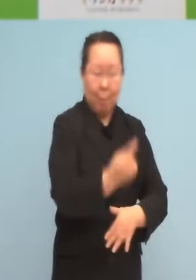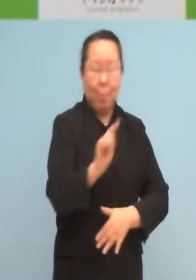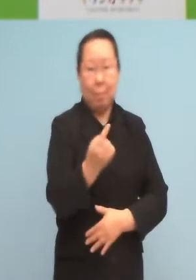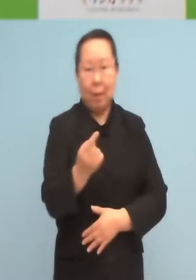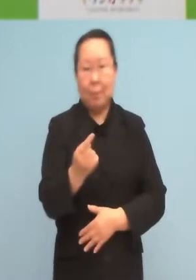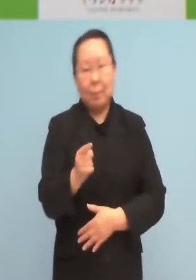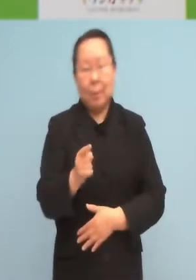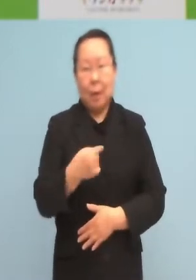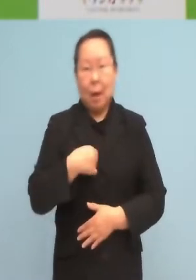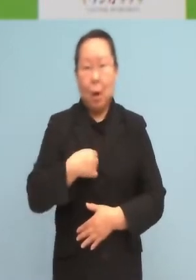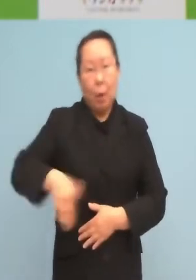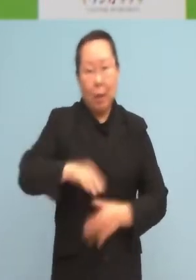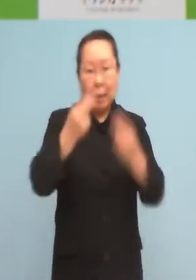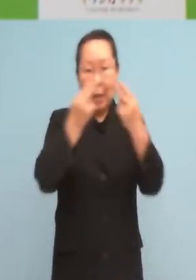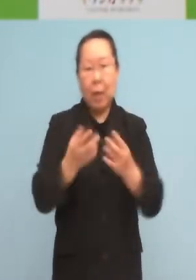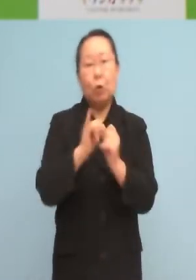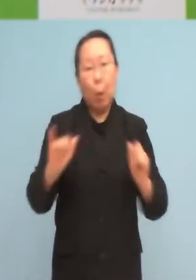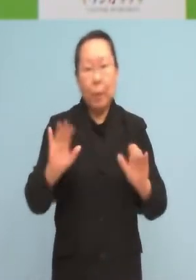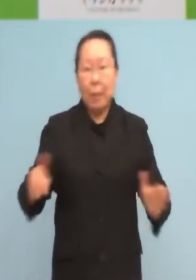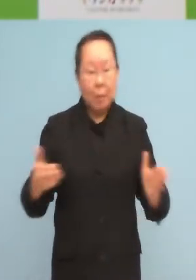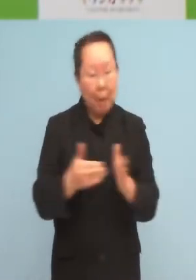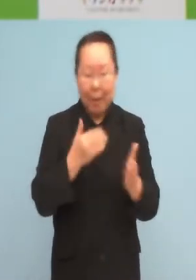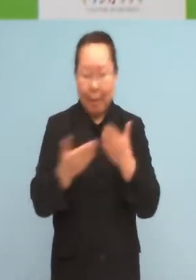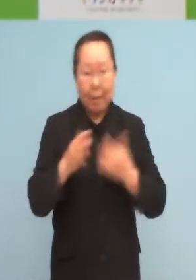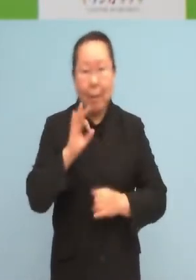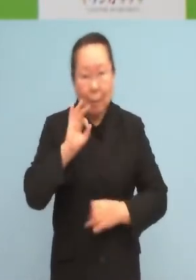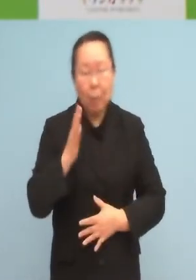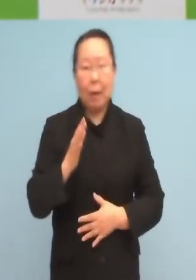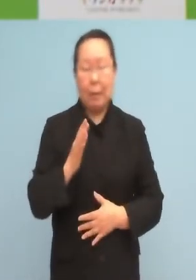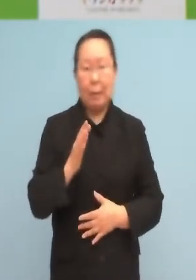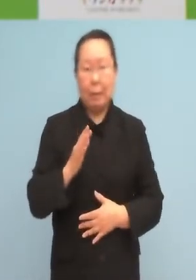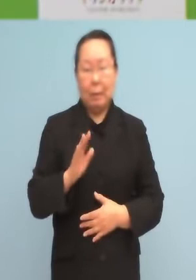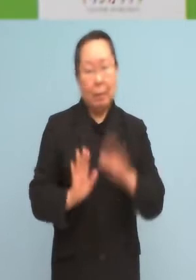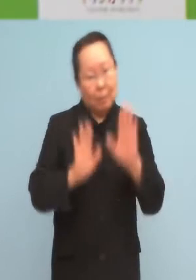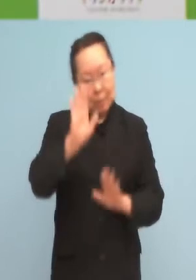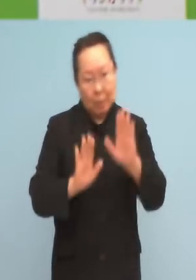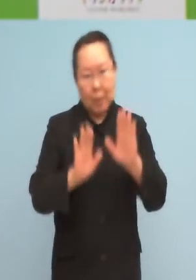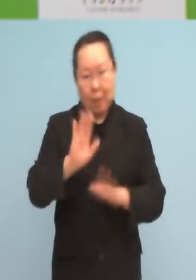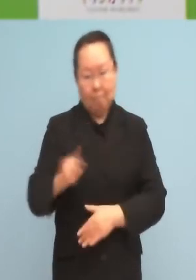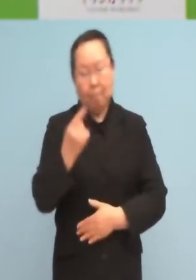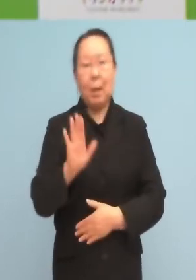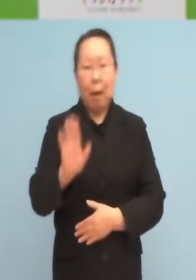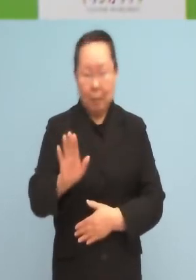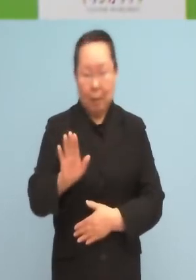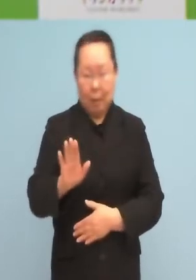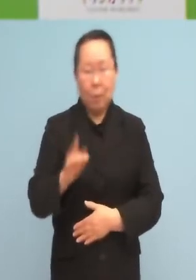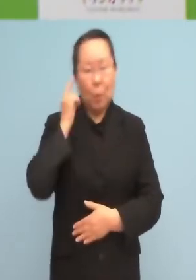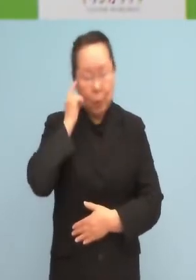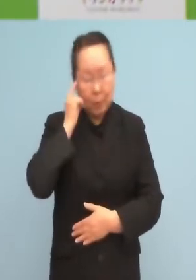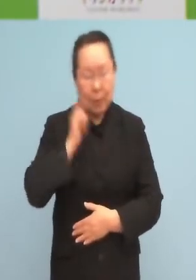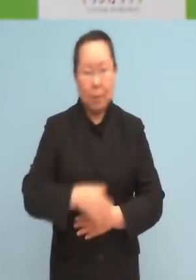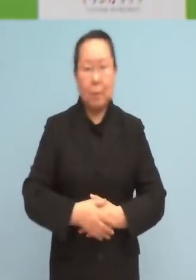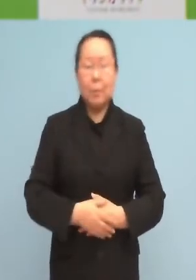私ども道民にとってはこれまでほとんど経験をしたことのないような事象があったと、このように認識をするところであります